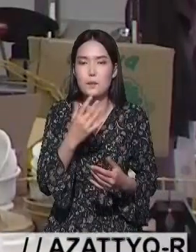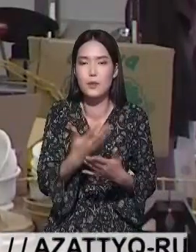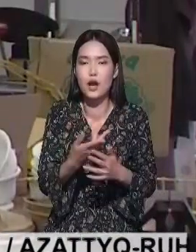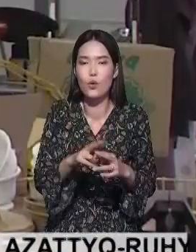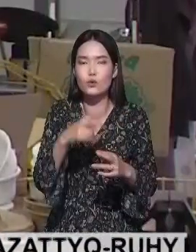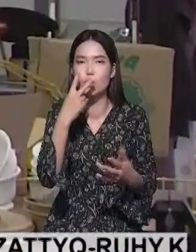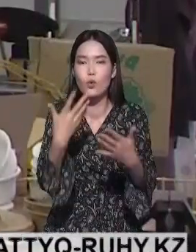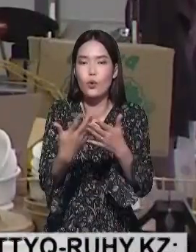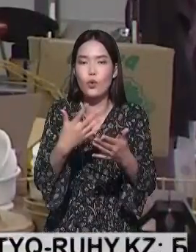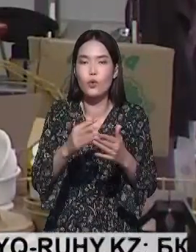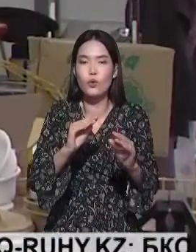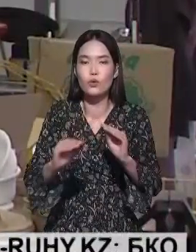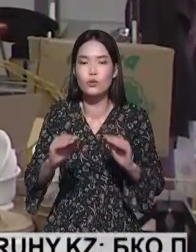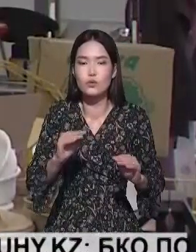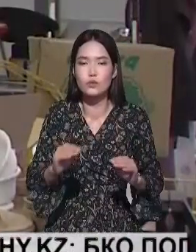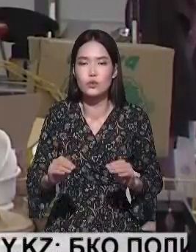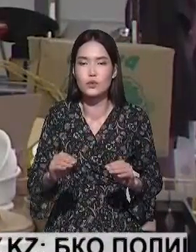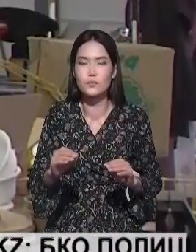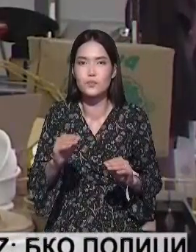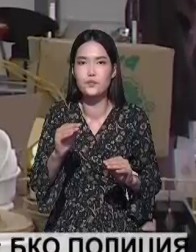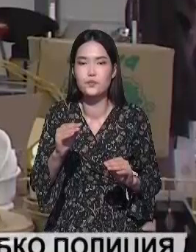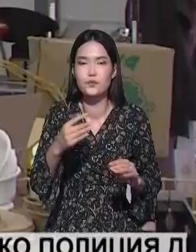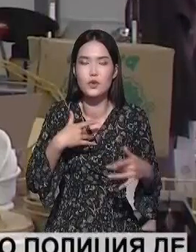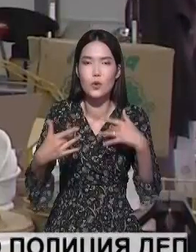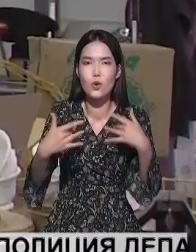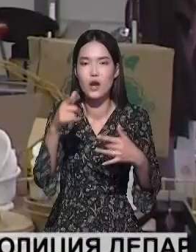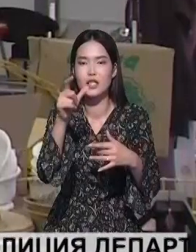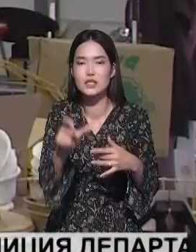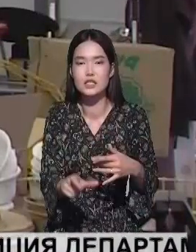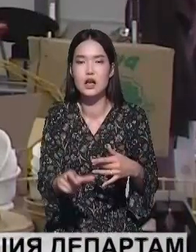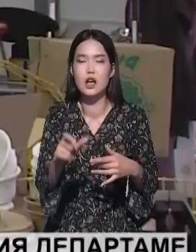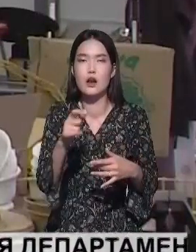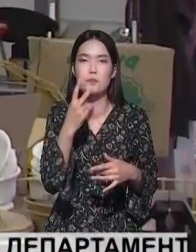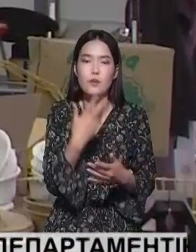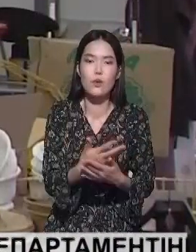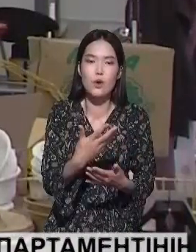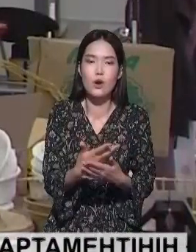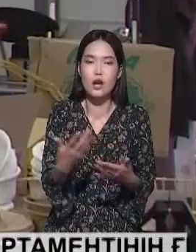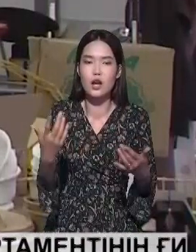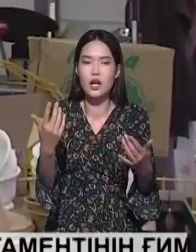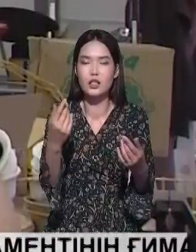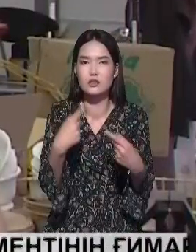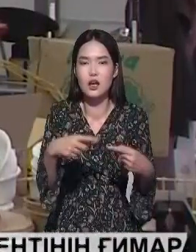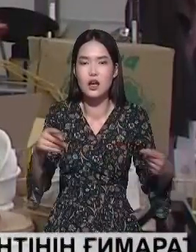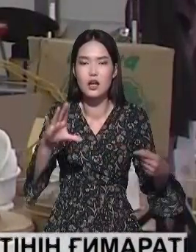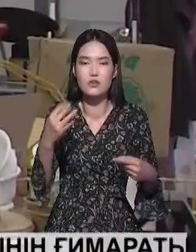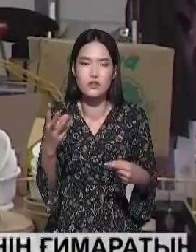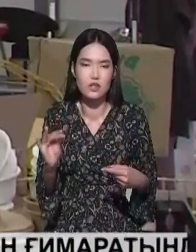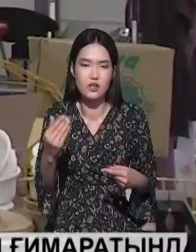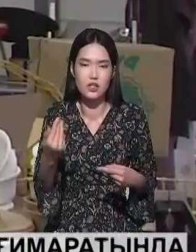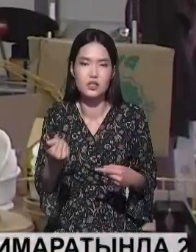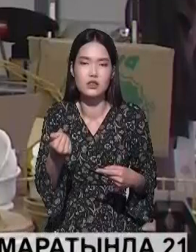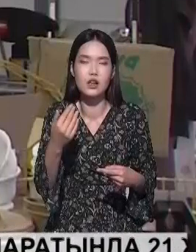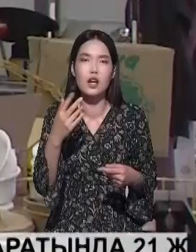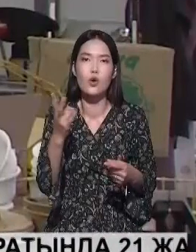сложный, өте қиын режиссерлер біздерге талап қояды кейбір кезде. Бір нәрсе атылу керек, сыну керек, жану